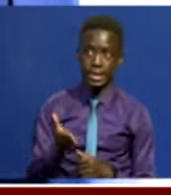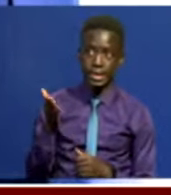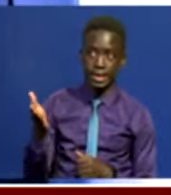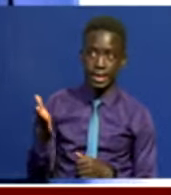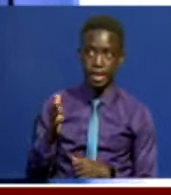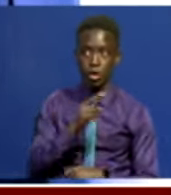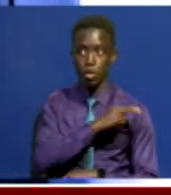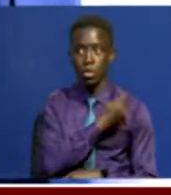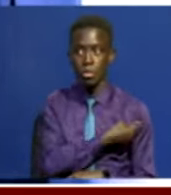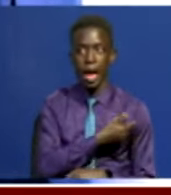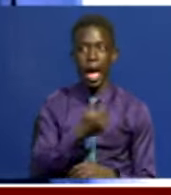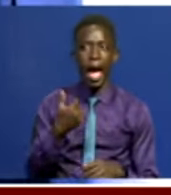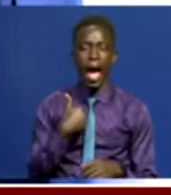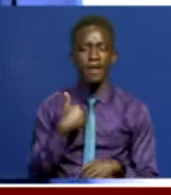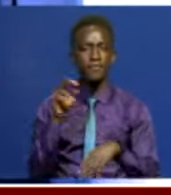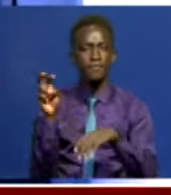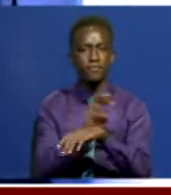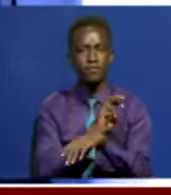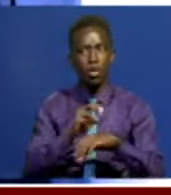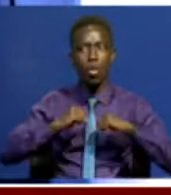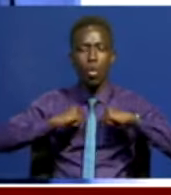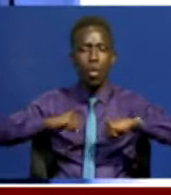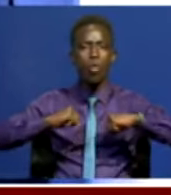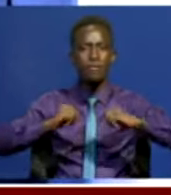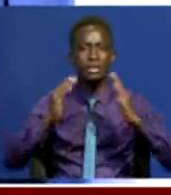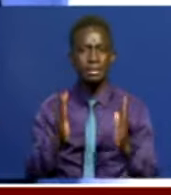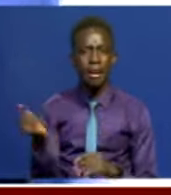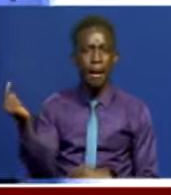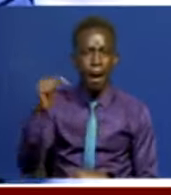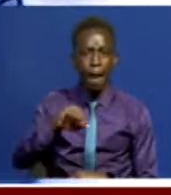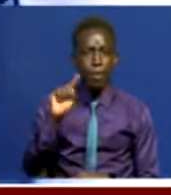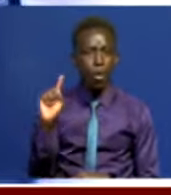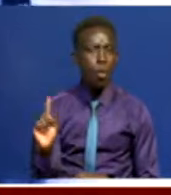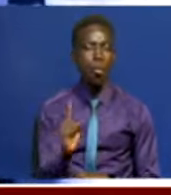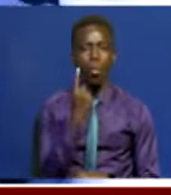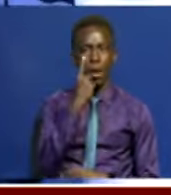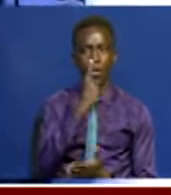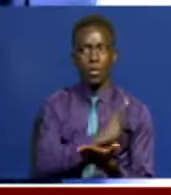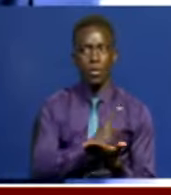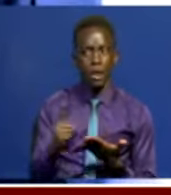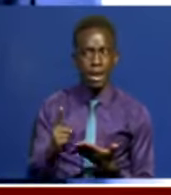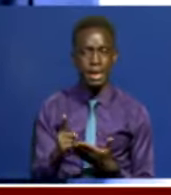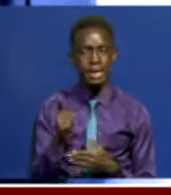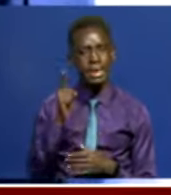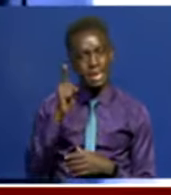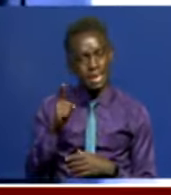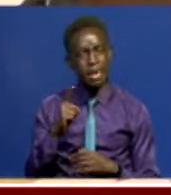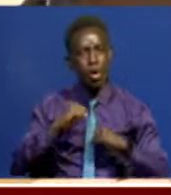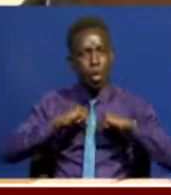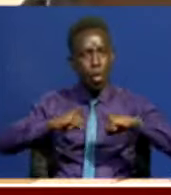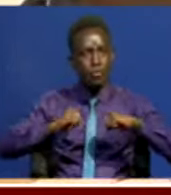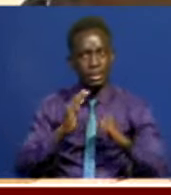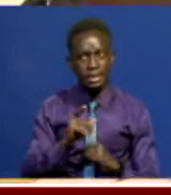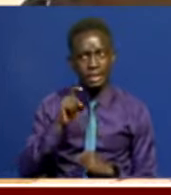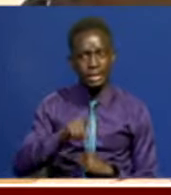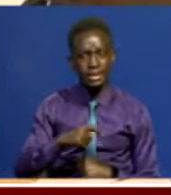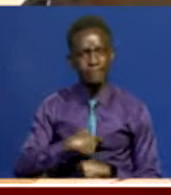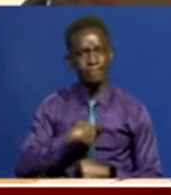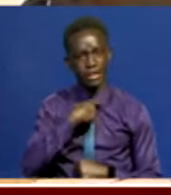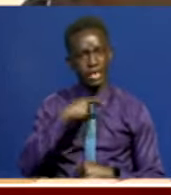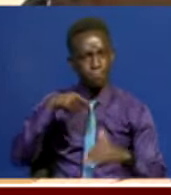who comes once in a week. Yeah, so the surveillance officer should be able to visit facility on daily basis.